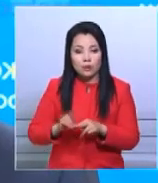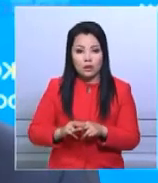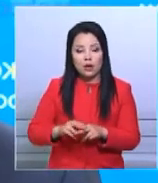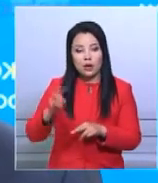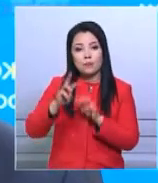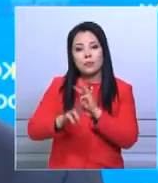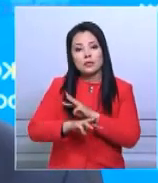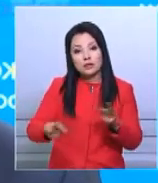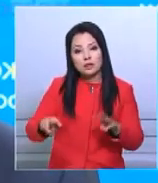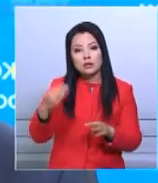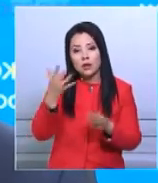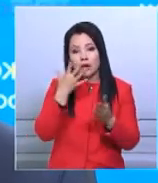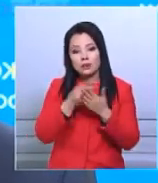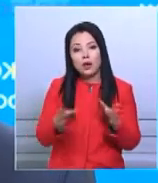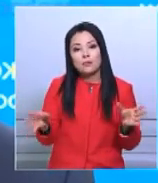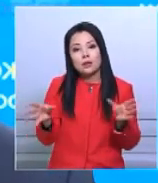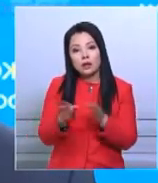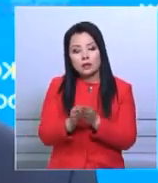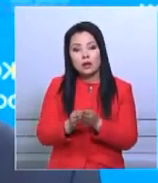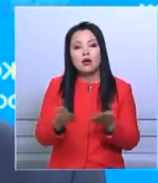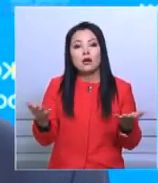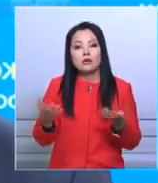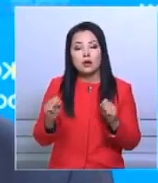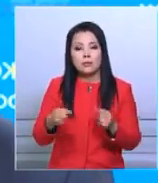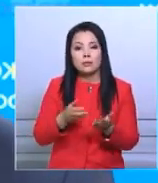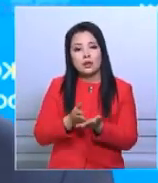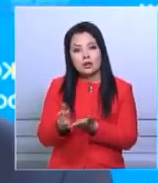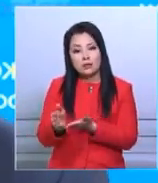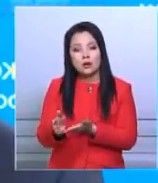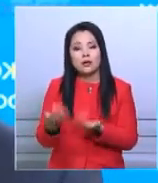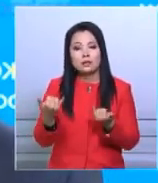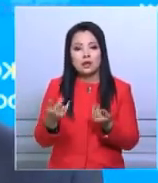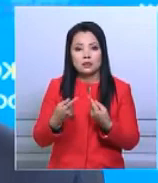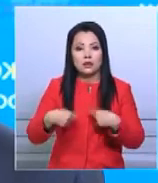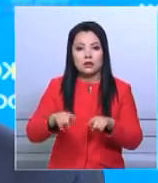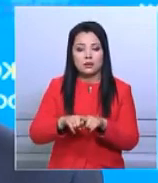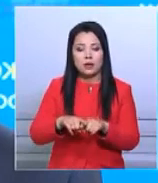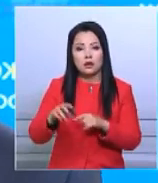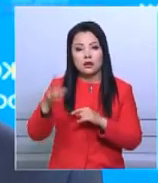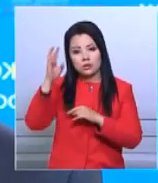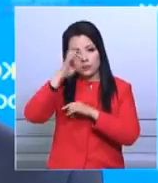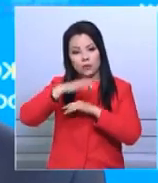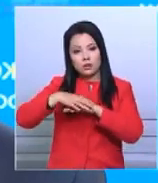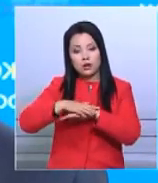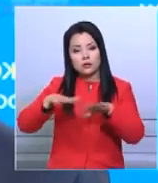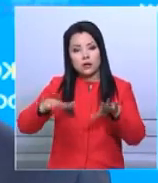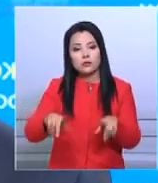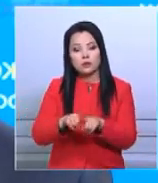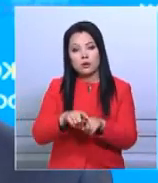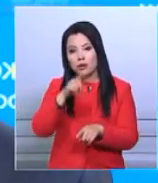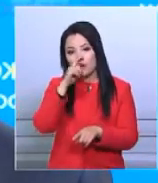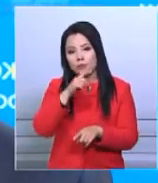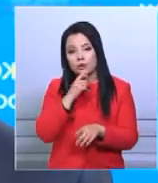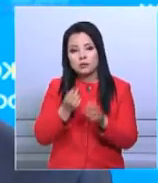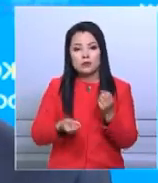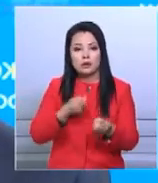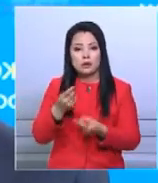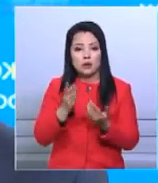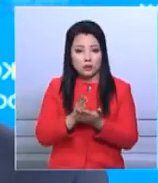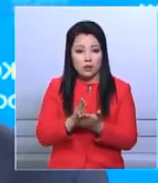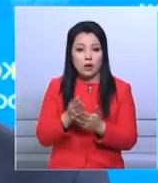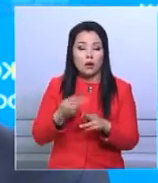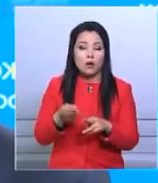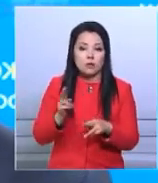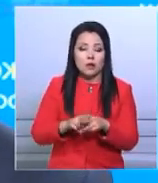министрліктер бірігіп, кей жағдайда министрлік арасында және жергілікті билік арасында түсініспеушілік болып жатады.